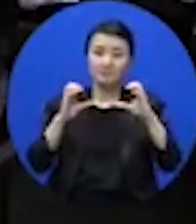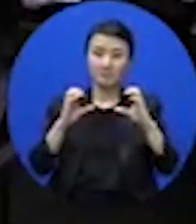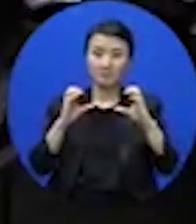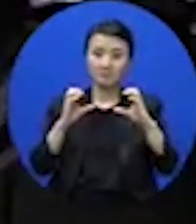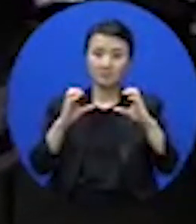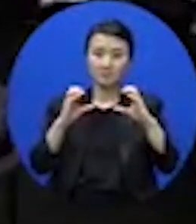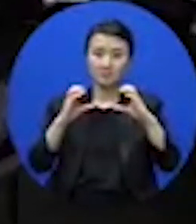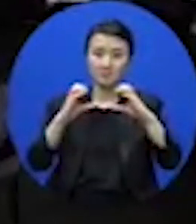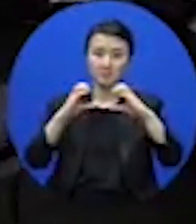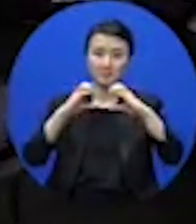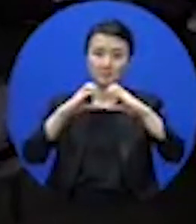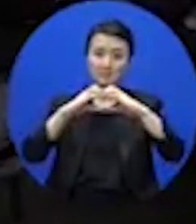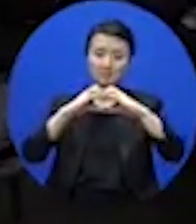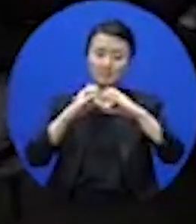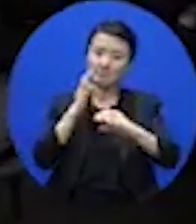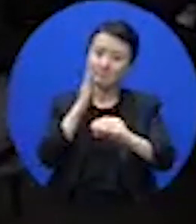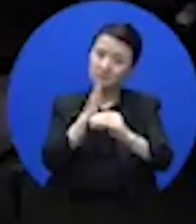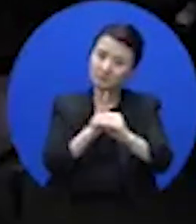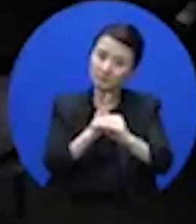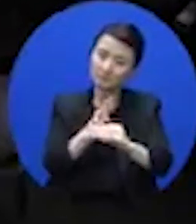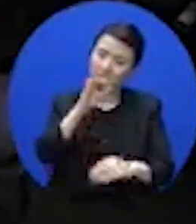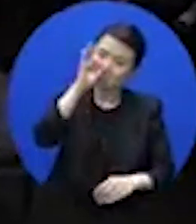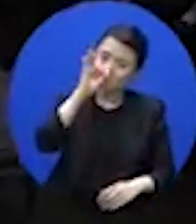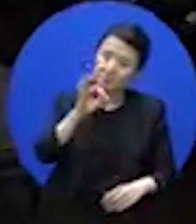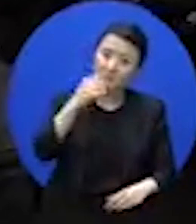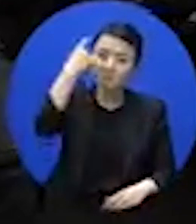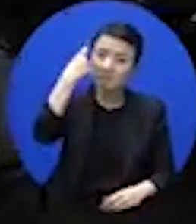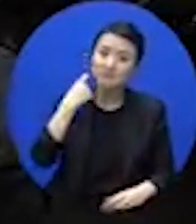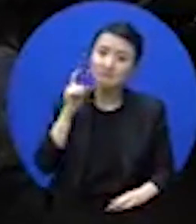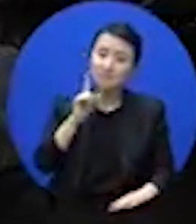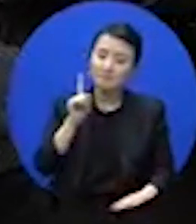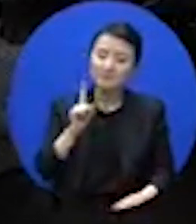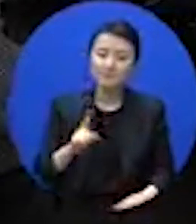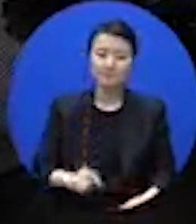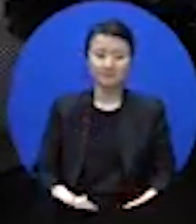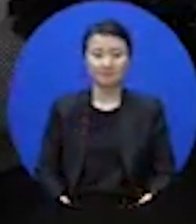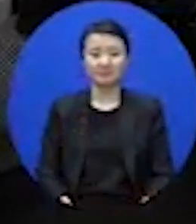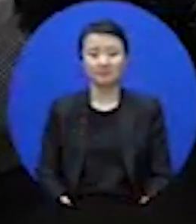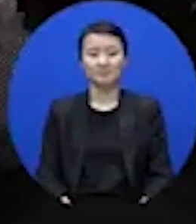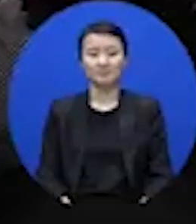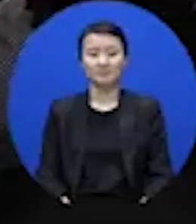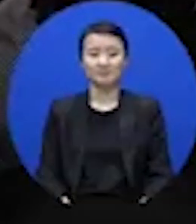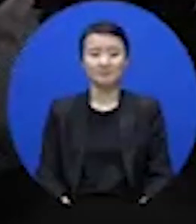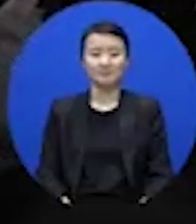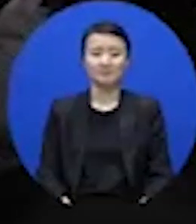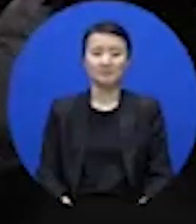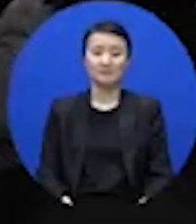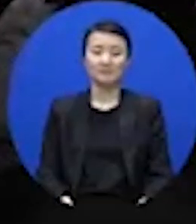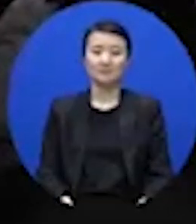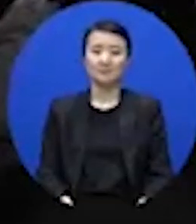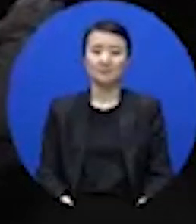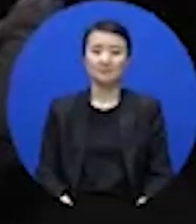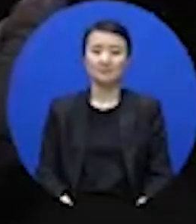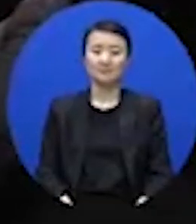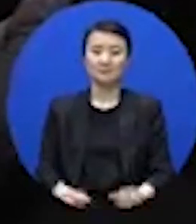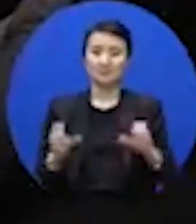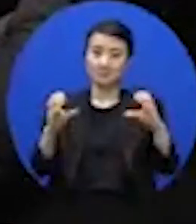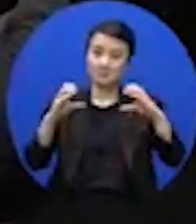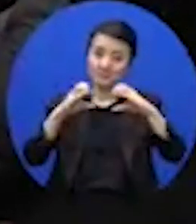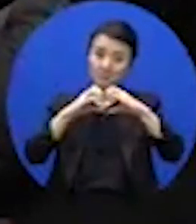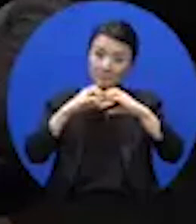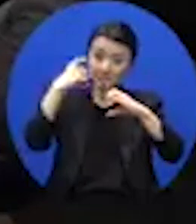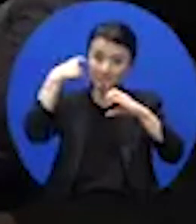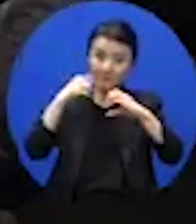분리된 두 개의 조각들이 붙어 있게 점점 다가가는 것처럼